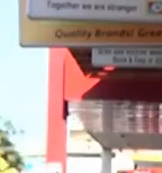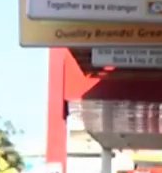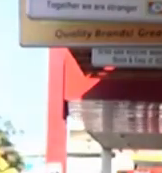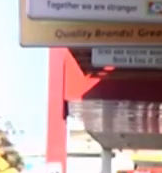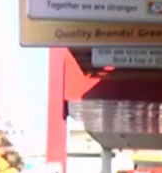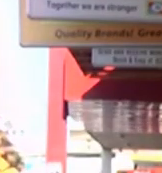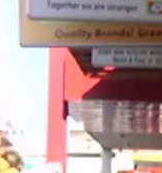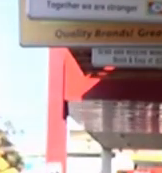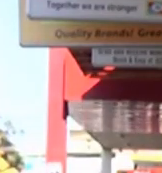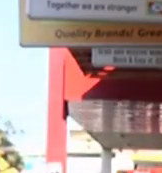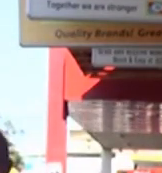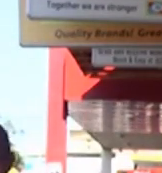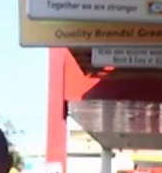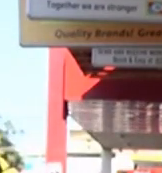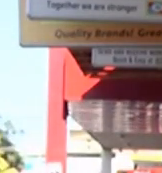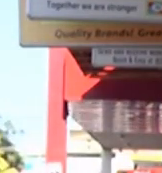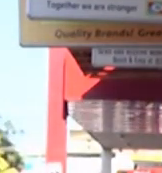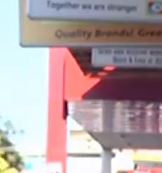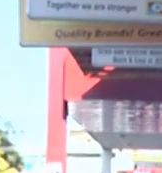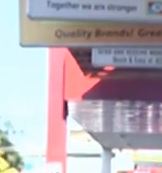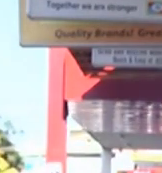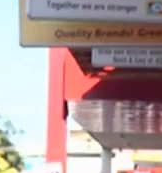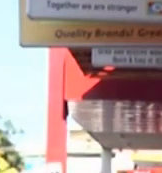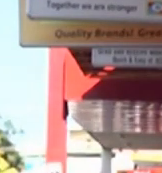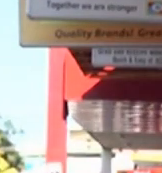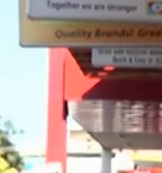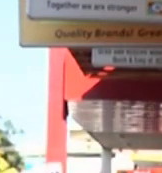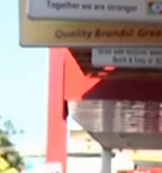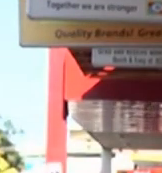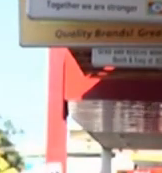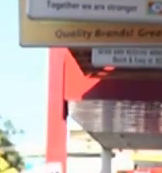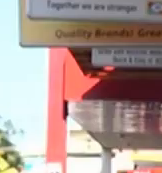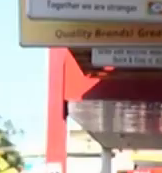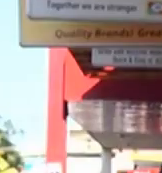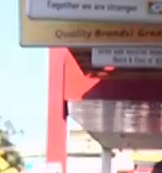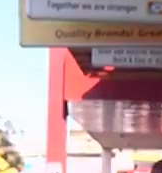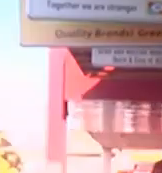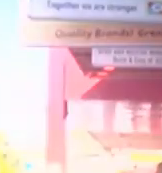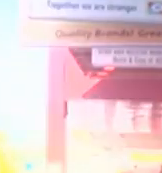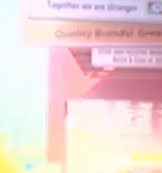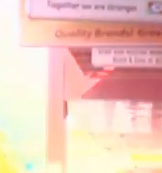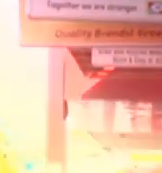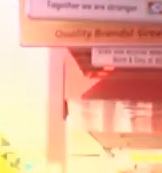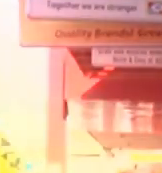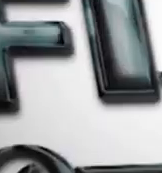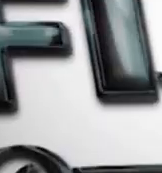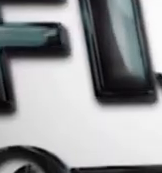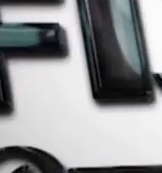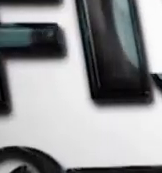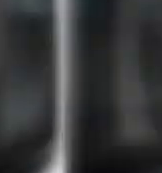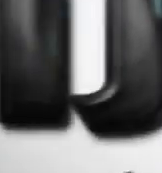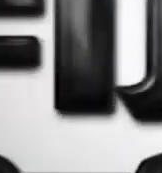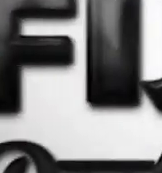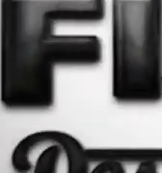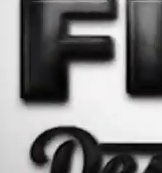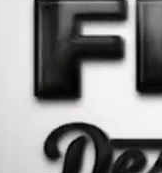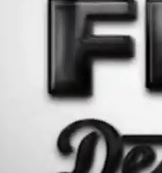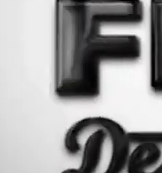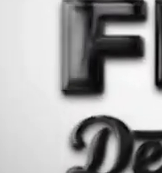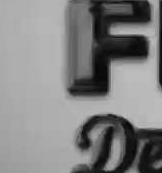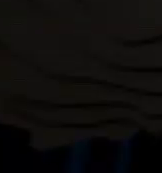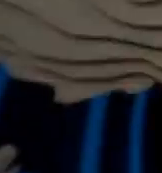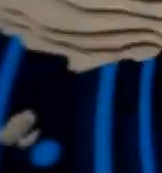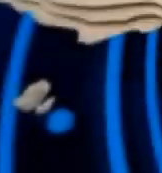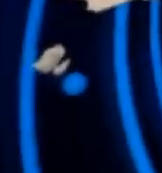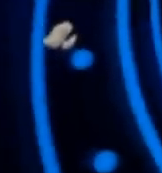मैं तो दिल्ली में रहता हूँ और रेडियो फीजी बहुत रेडियो फीजी रोज सुनता हूँ रेडियो फीजी 2 देश